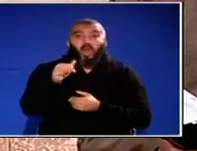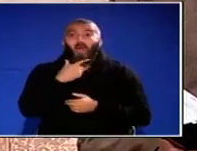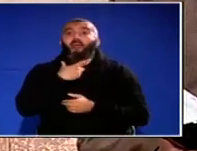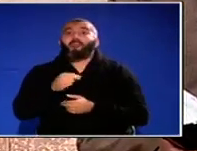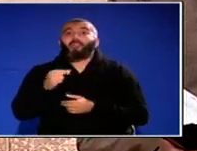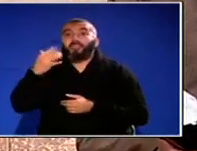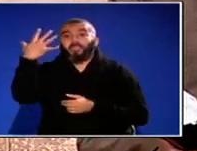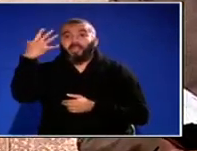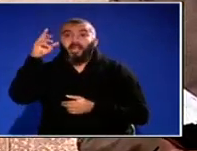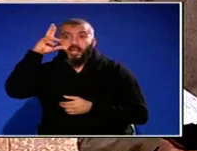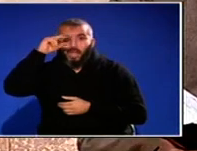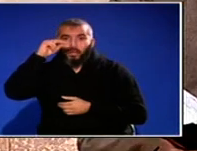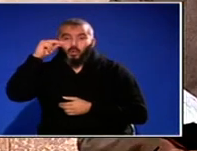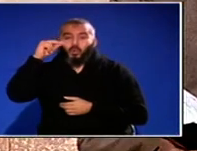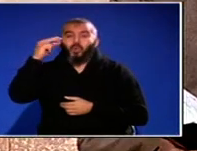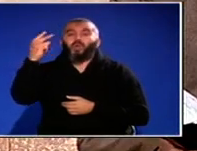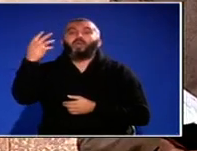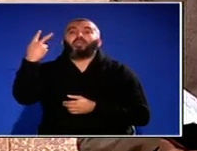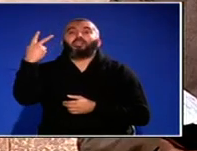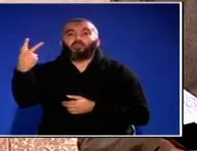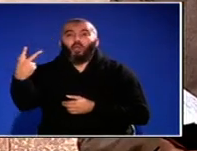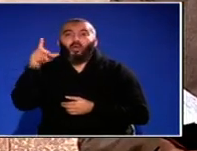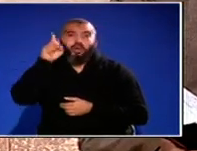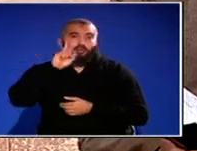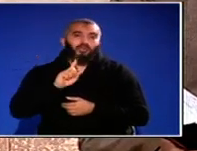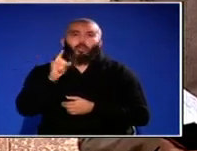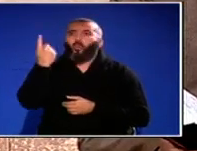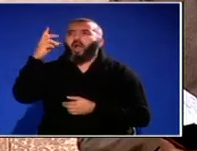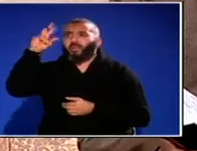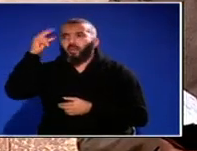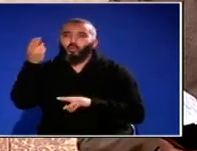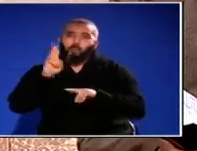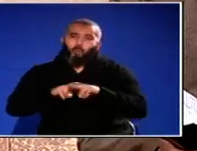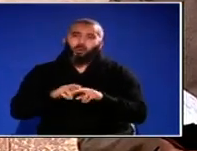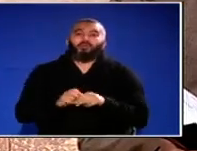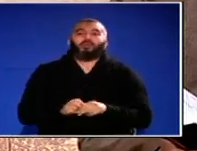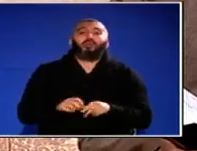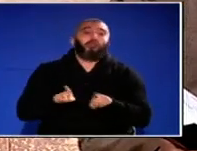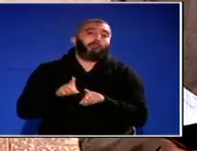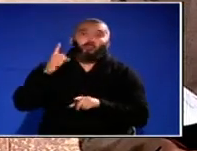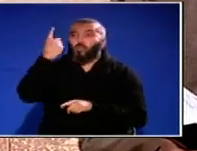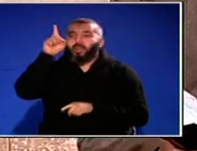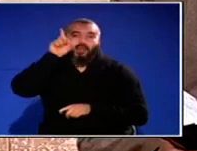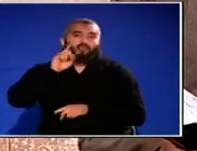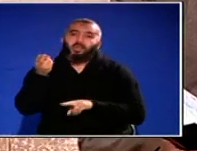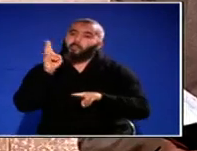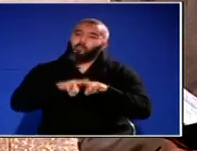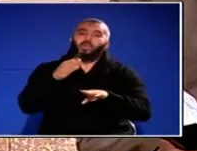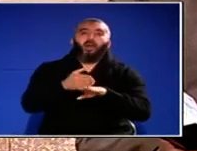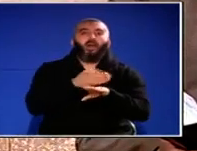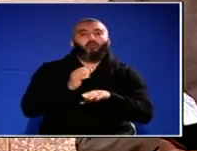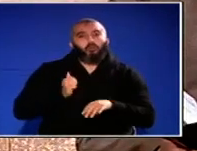5 أبناء و3 بنات. أحد الأولاد توفي قبل الوالدة معناه بقوا 4 أولاد، وبنت توفيت قبل الوالدة معناه